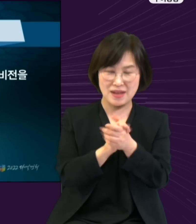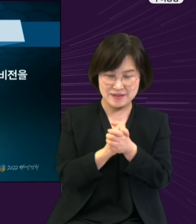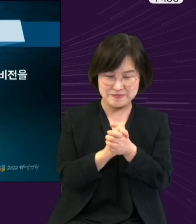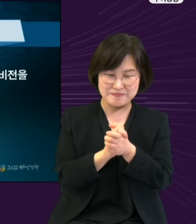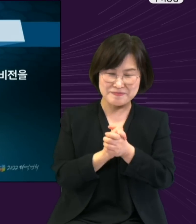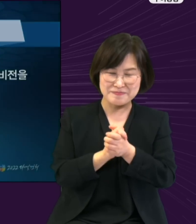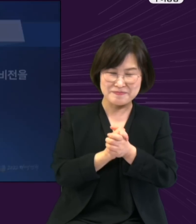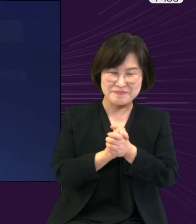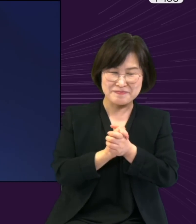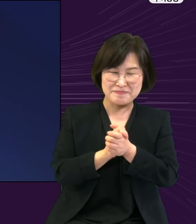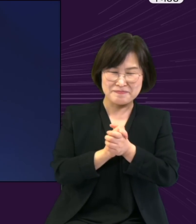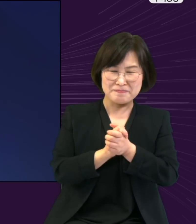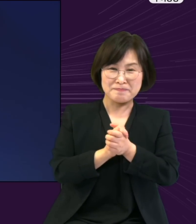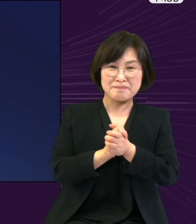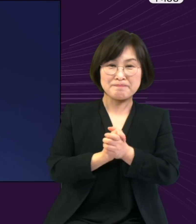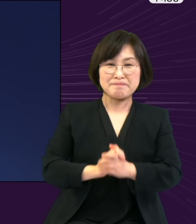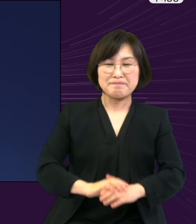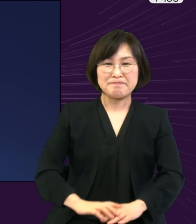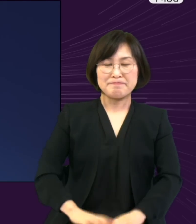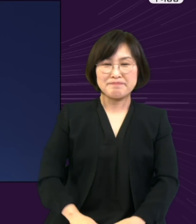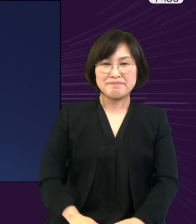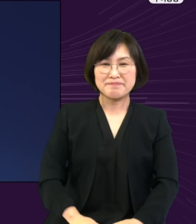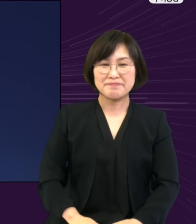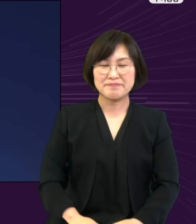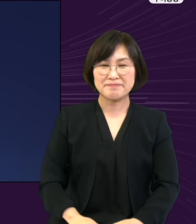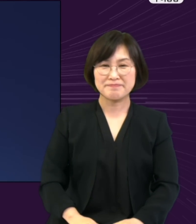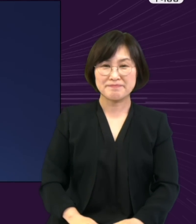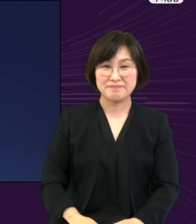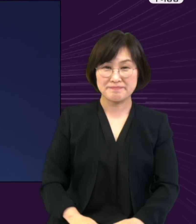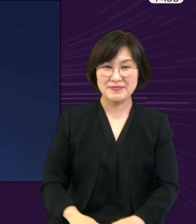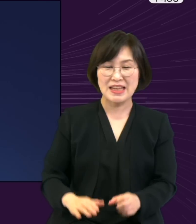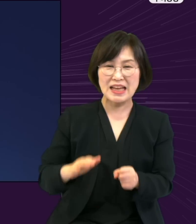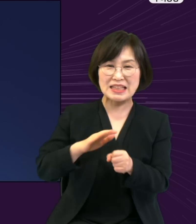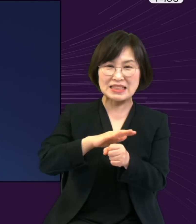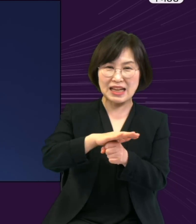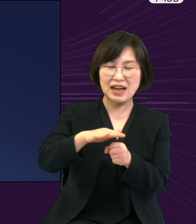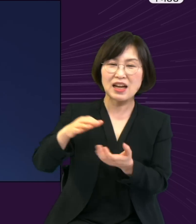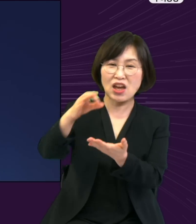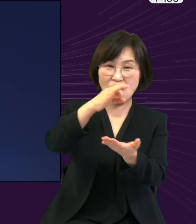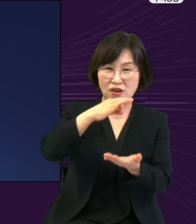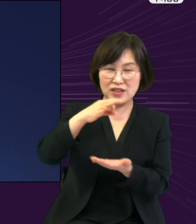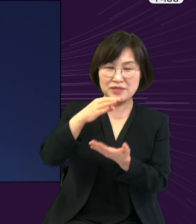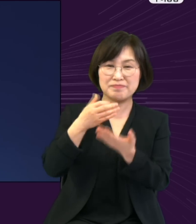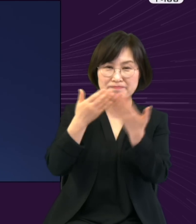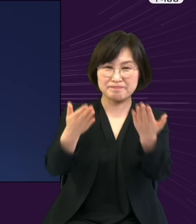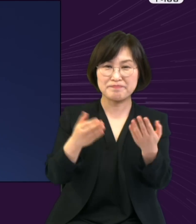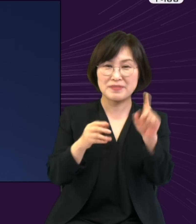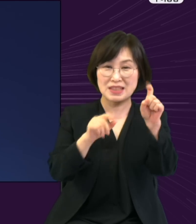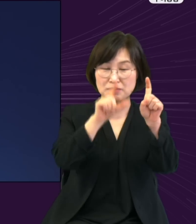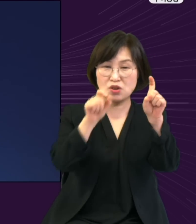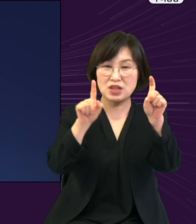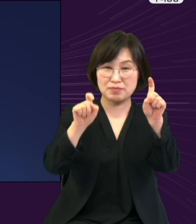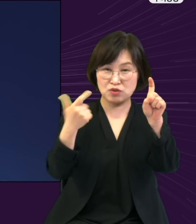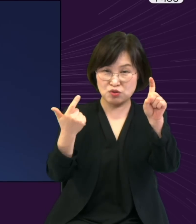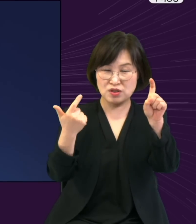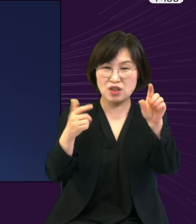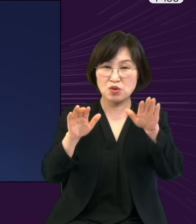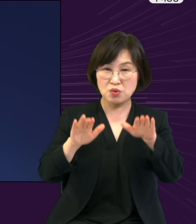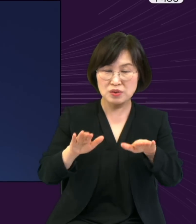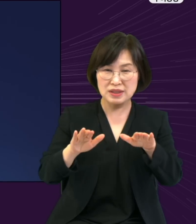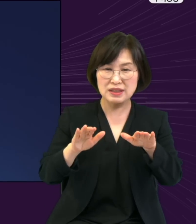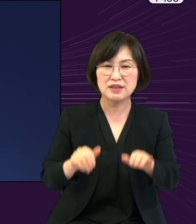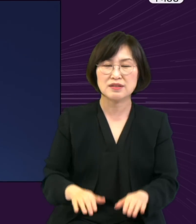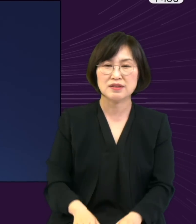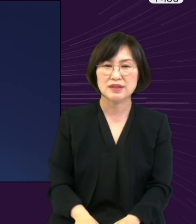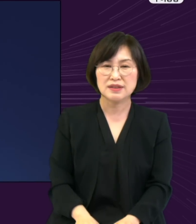아멘. 지금 이 시간은 사랑의 헌금을 드리는 시간입니다. 11월 16일 사랑의 헌금